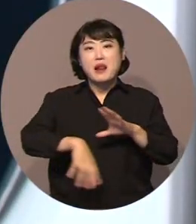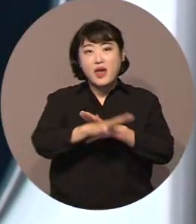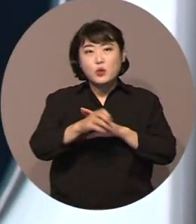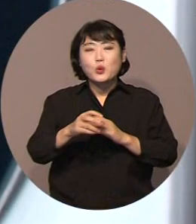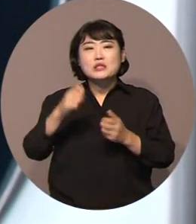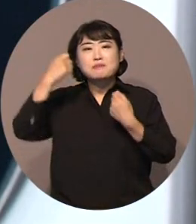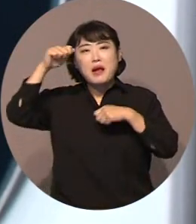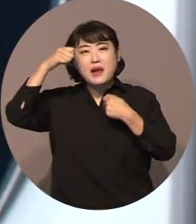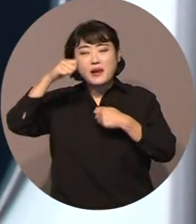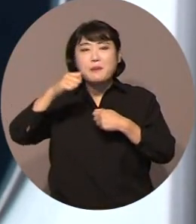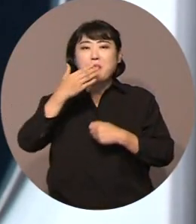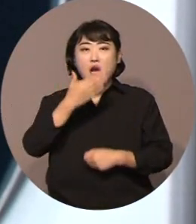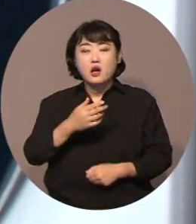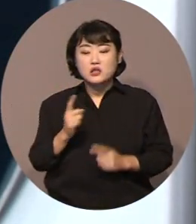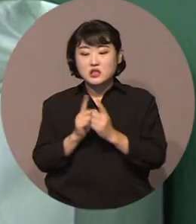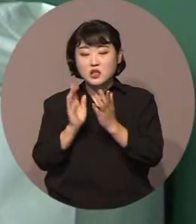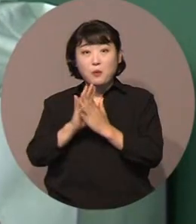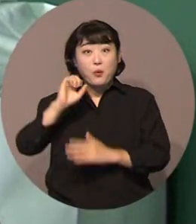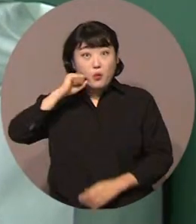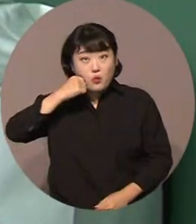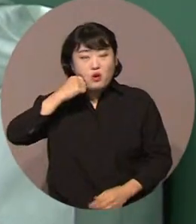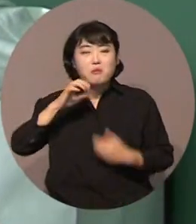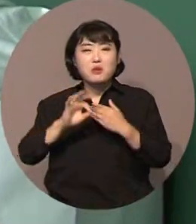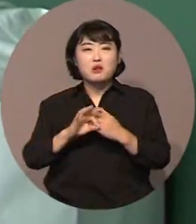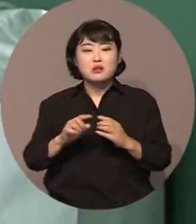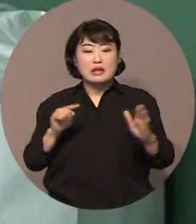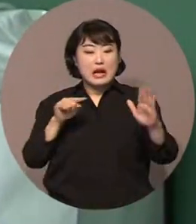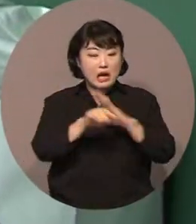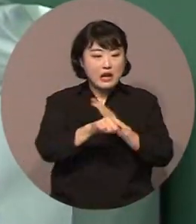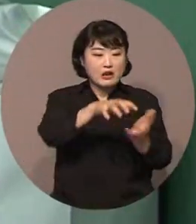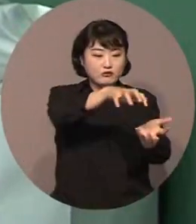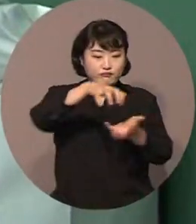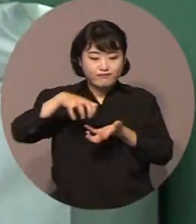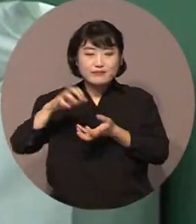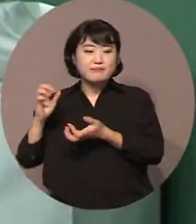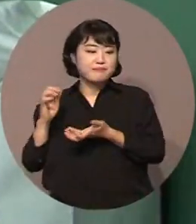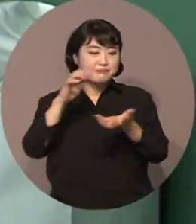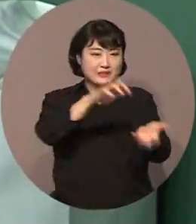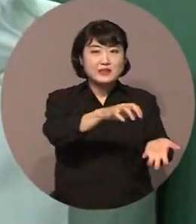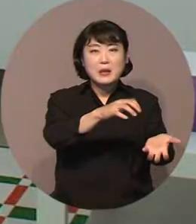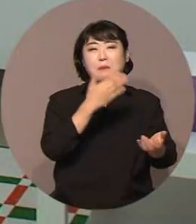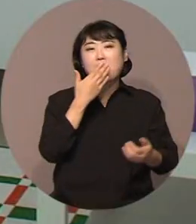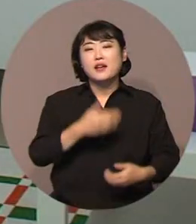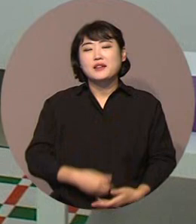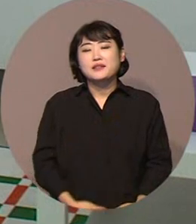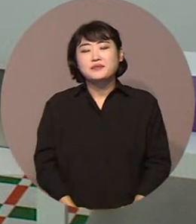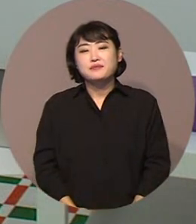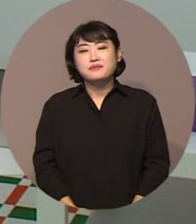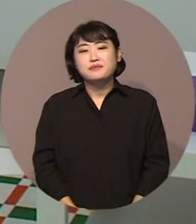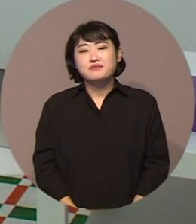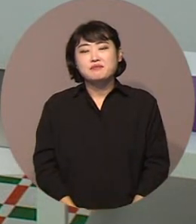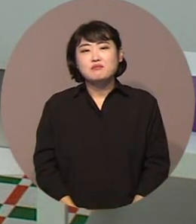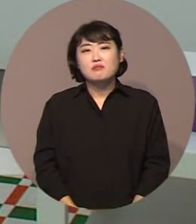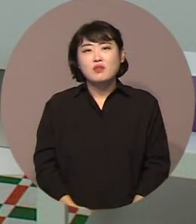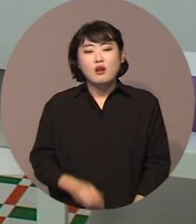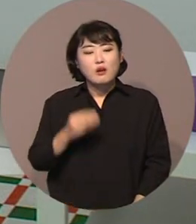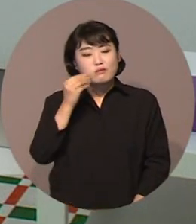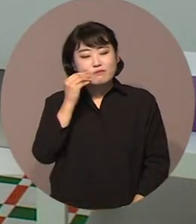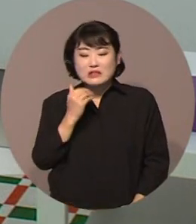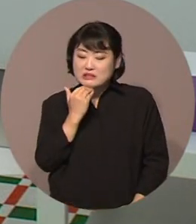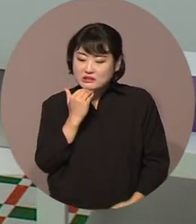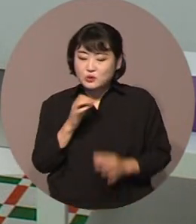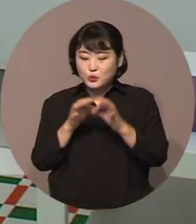있고 직접 오기 어려운 경우 수거와 배달 서비스도 진행합니다. 세탁이 이루어지는 동안 시간을